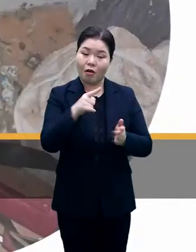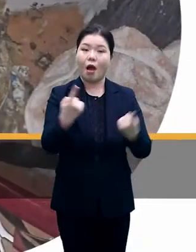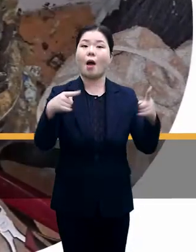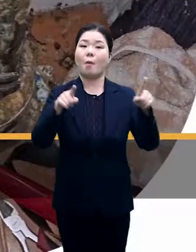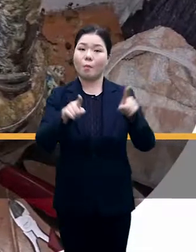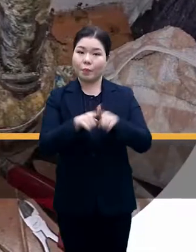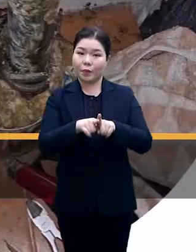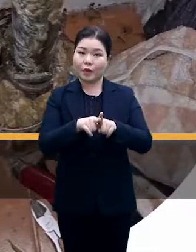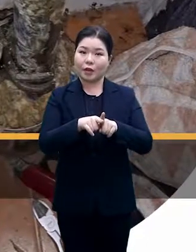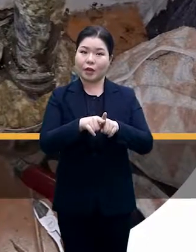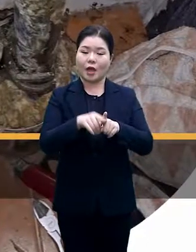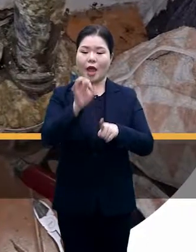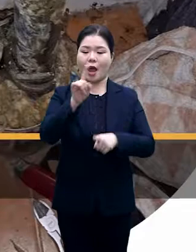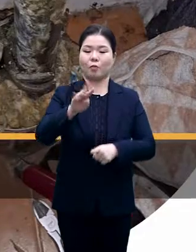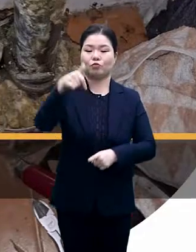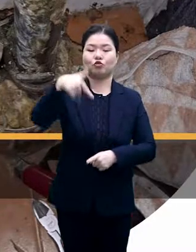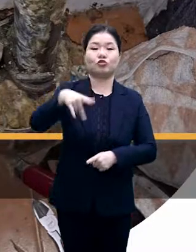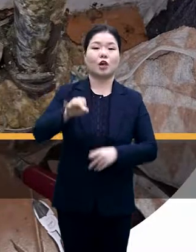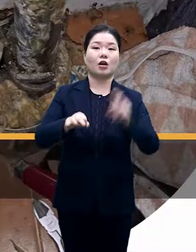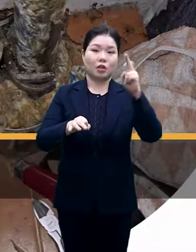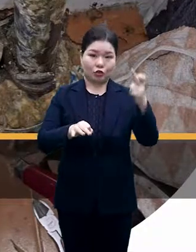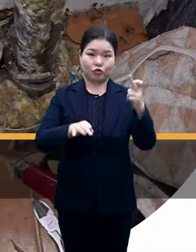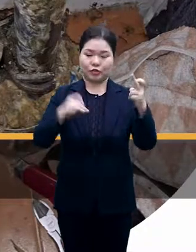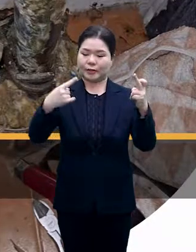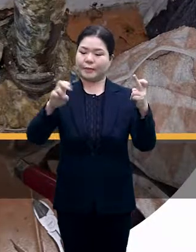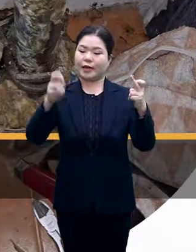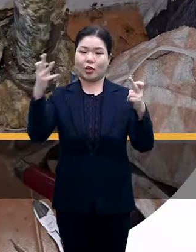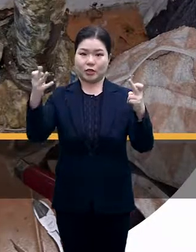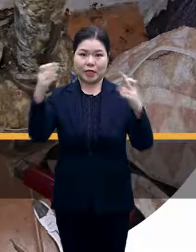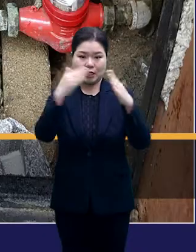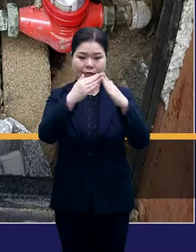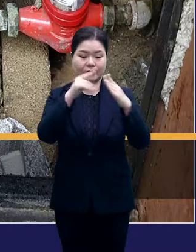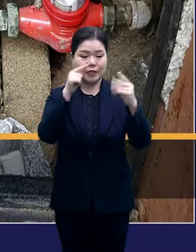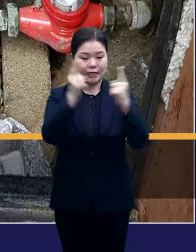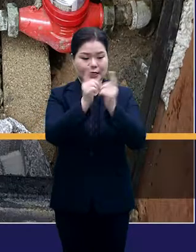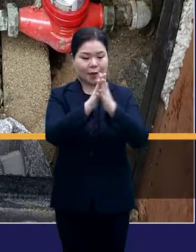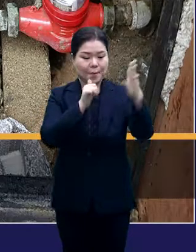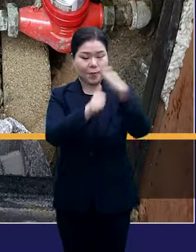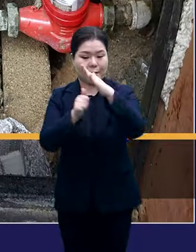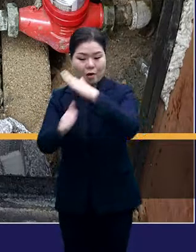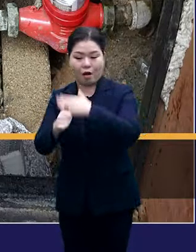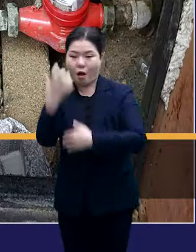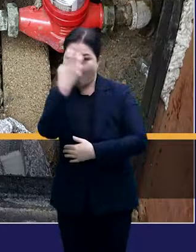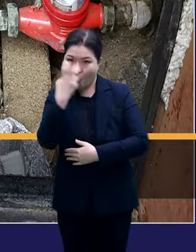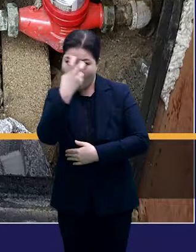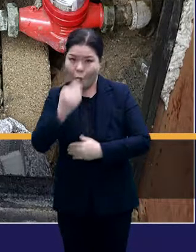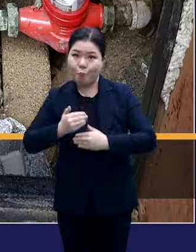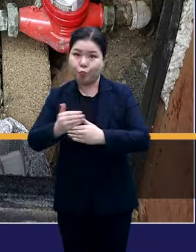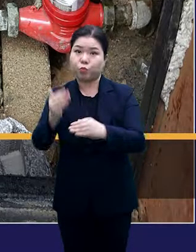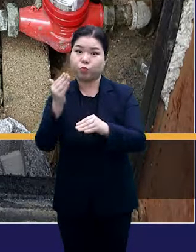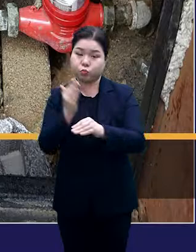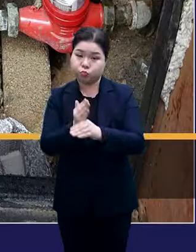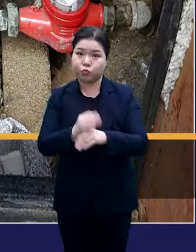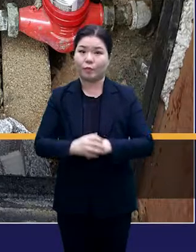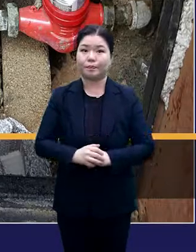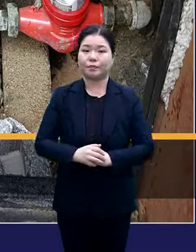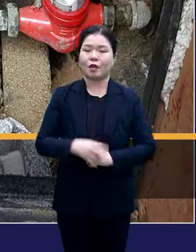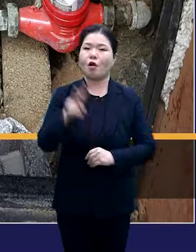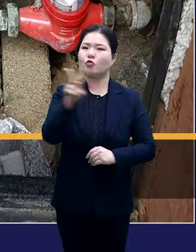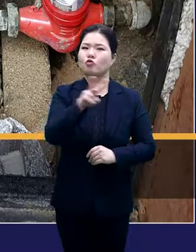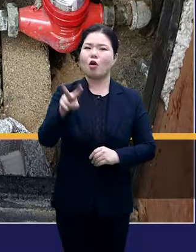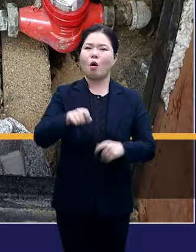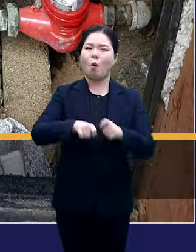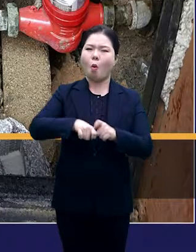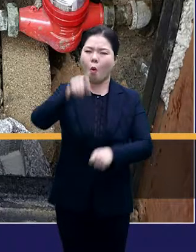병행의 압구정 12세대, 음마 10세대를 직접 방문해서 현장조사를 실시했습니다. 둘